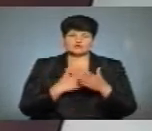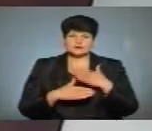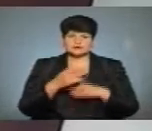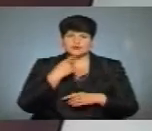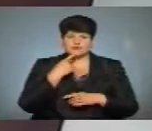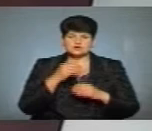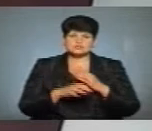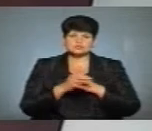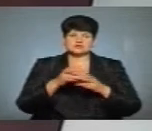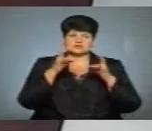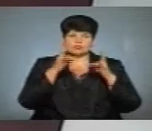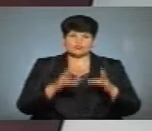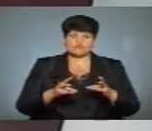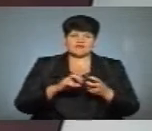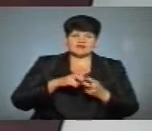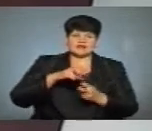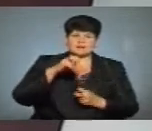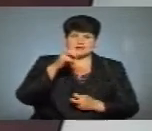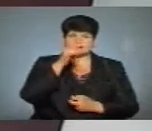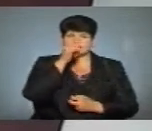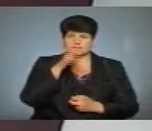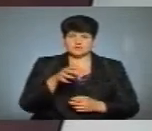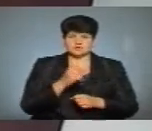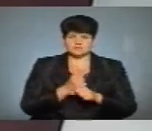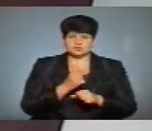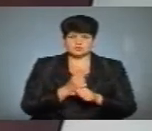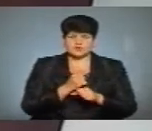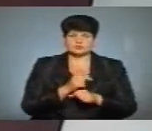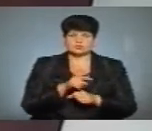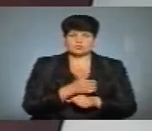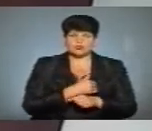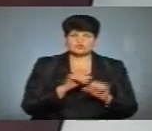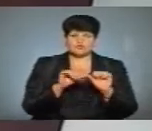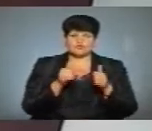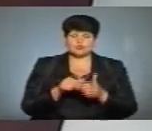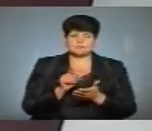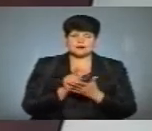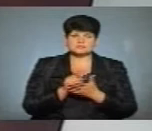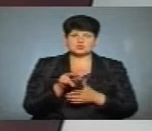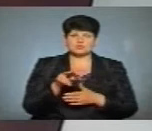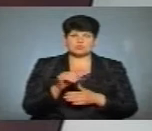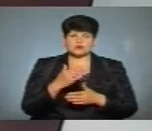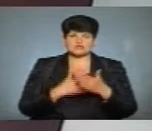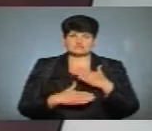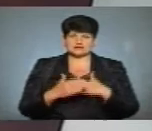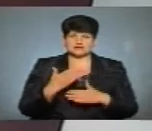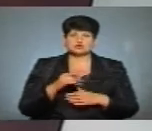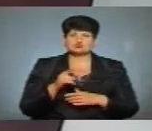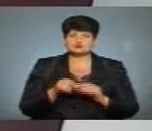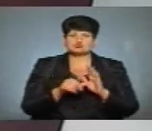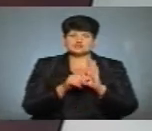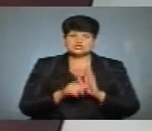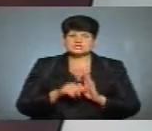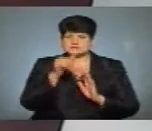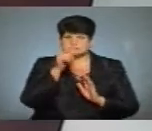на сході травмував хребет, через це тепер не може працювати, тому хоче оформити пенсію по інвалідності. Чому 6